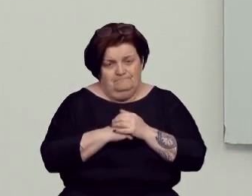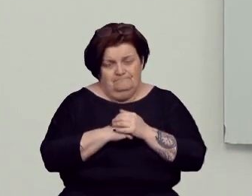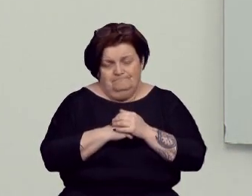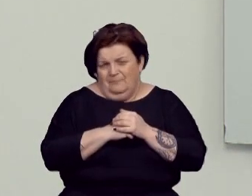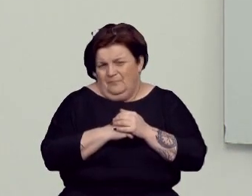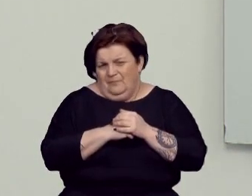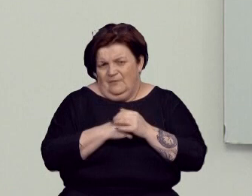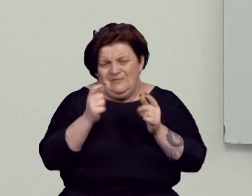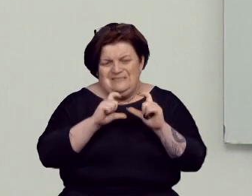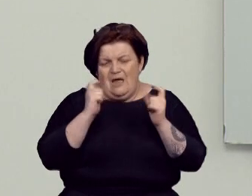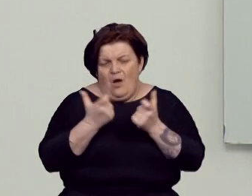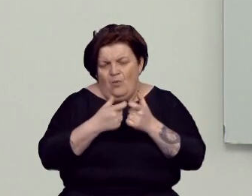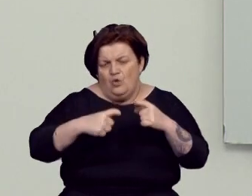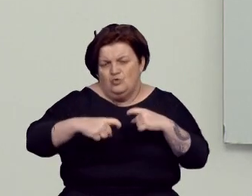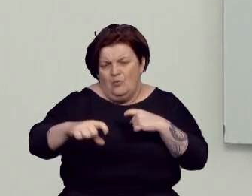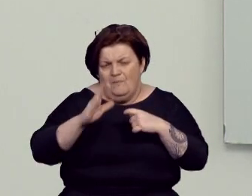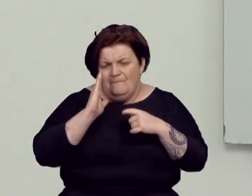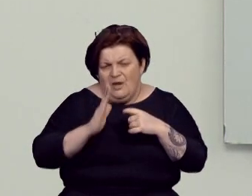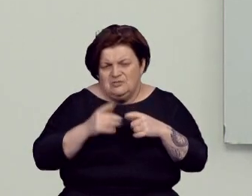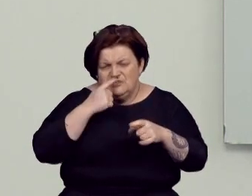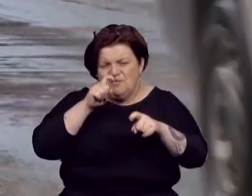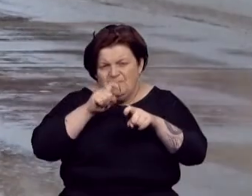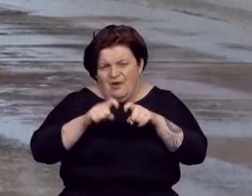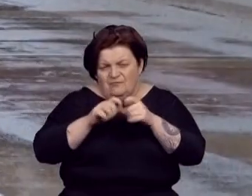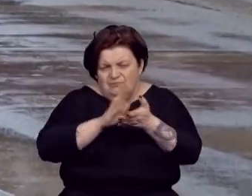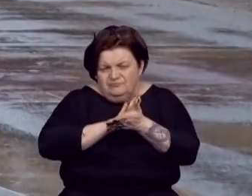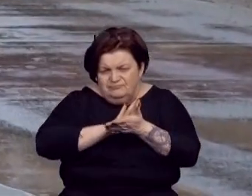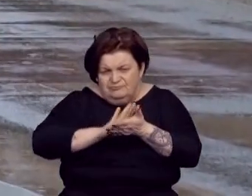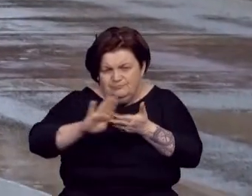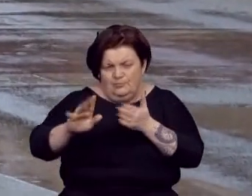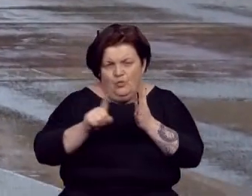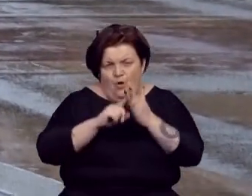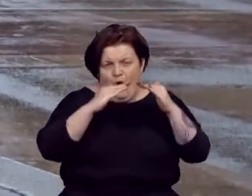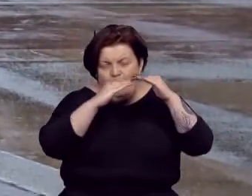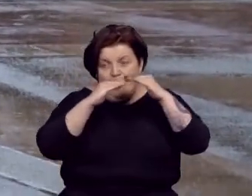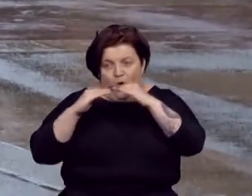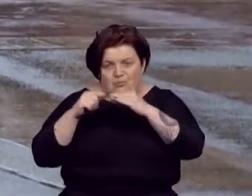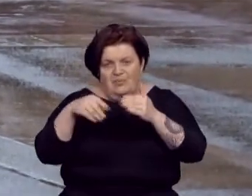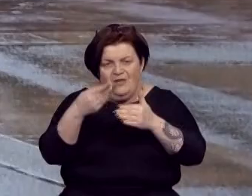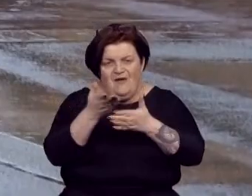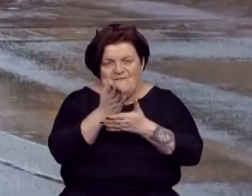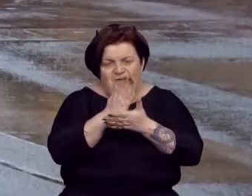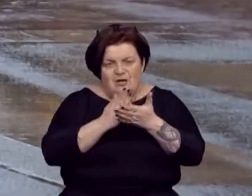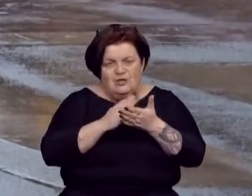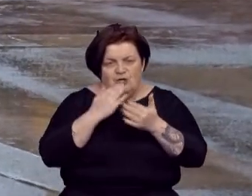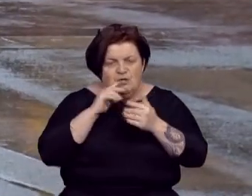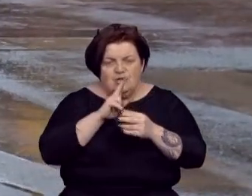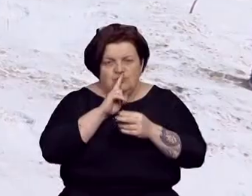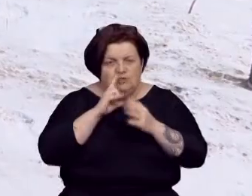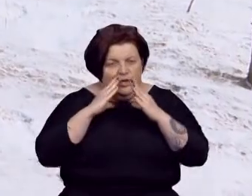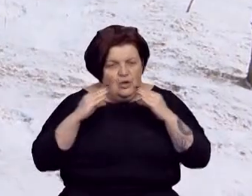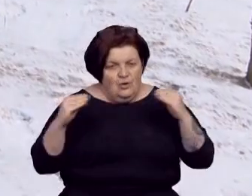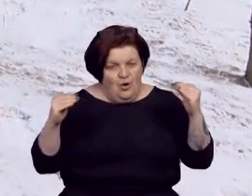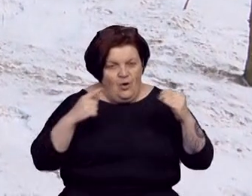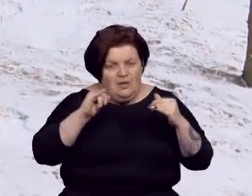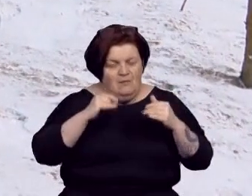wykonawcy. Całe torowisko zostanie przeszlifowane, czyli zostanie wygładzone do takiego poziomu, który gwarantuje raz, że cichszy przejazd, a dwa,